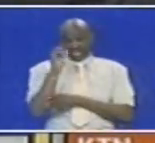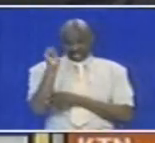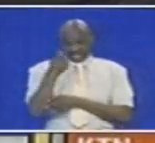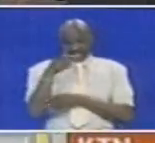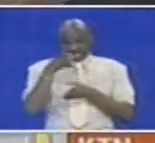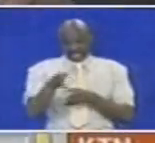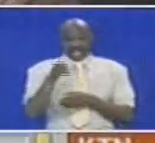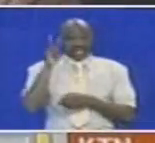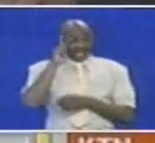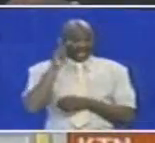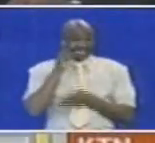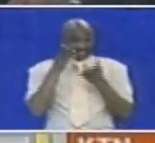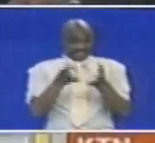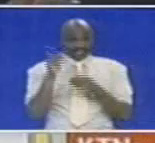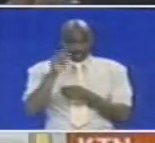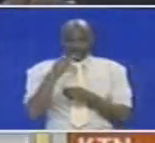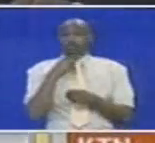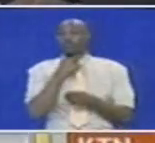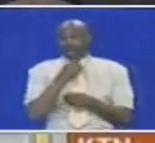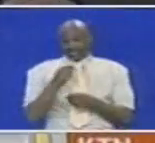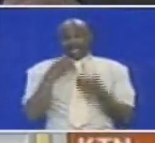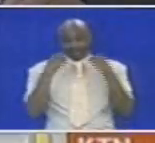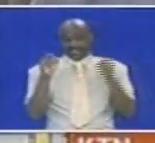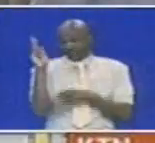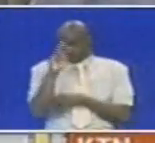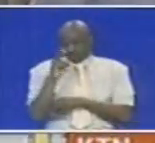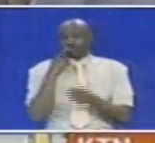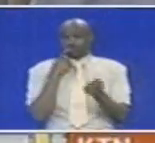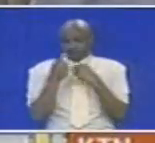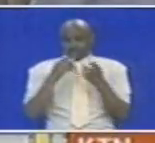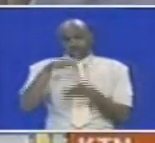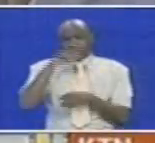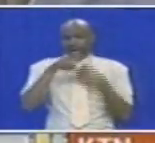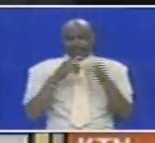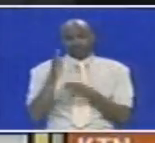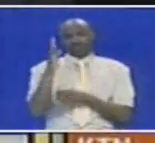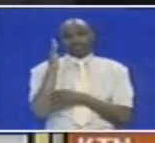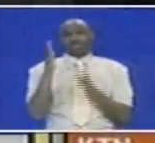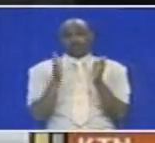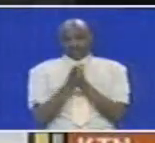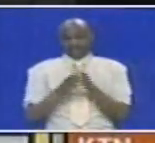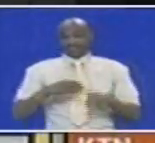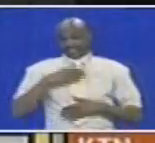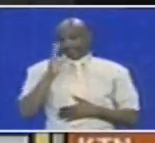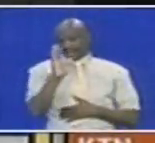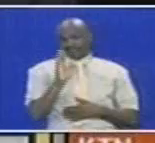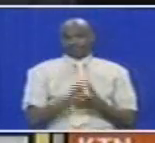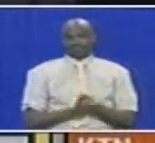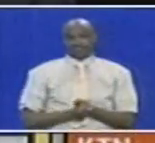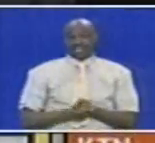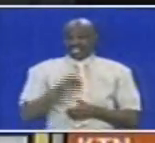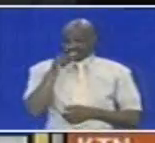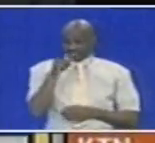Karen, Nairobi, na kumtaka Rais Kenyatta kujadili kwa kina masuala ya usalama na mgeni wake. This duty cannot